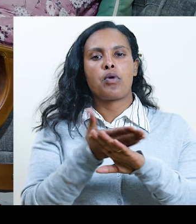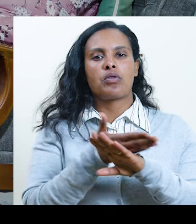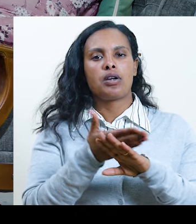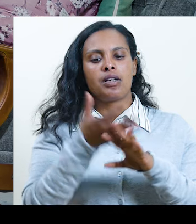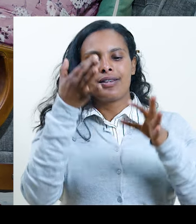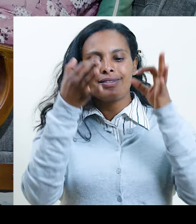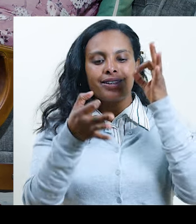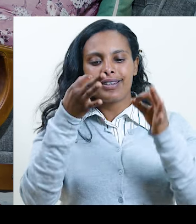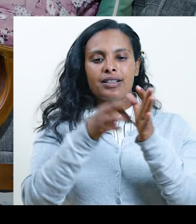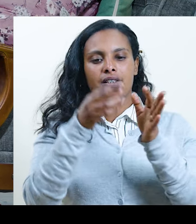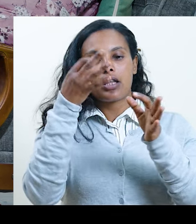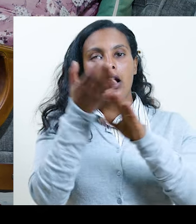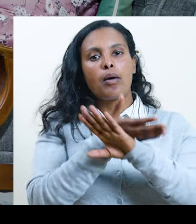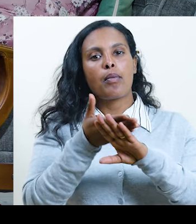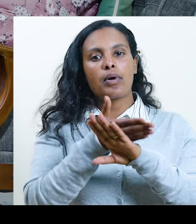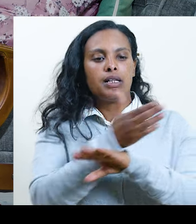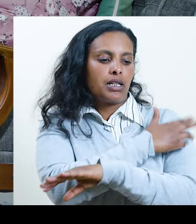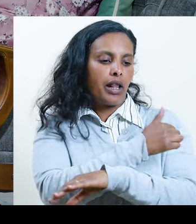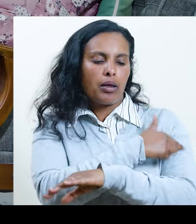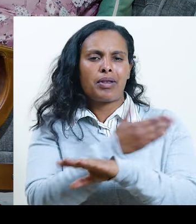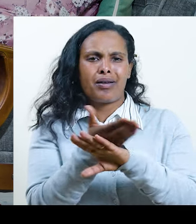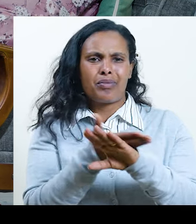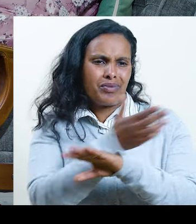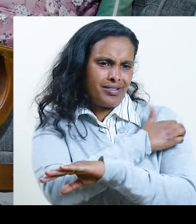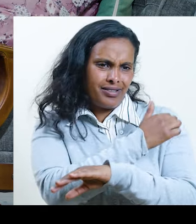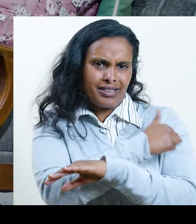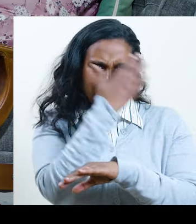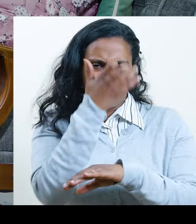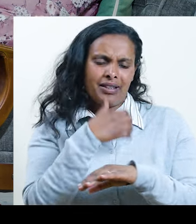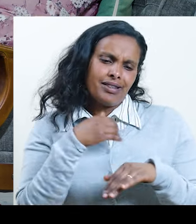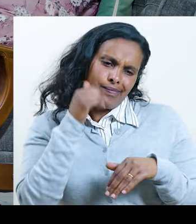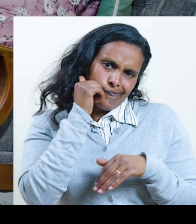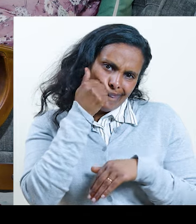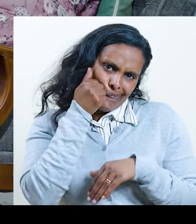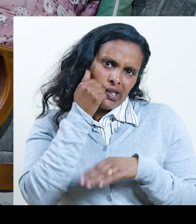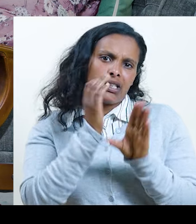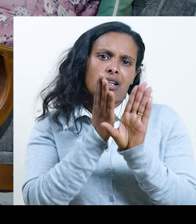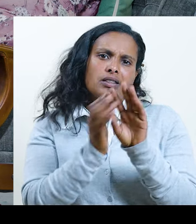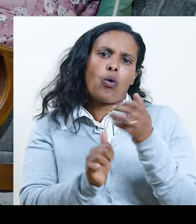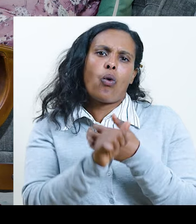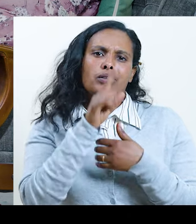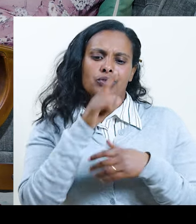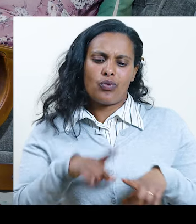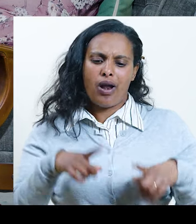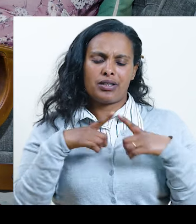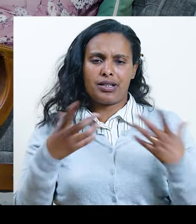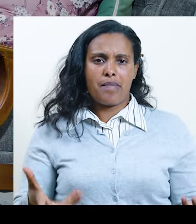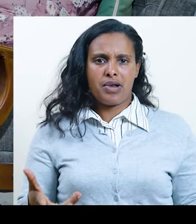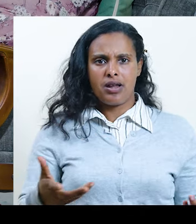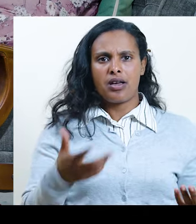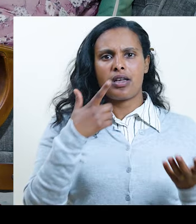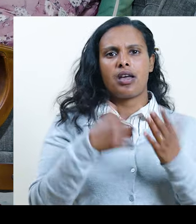ተለምኖ ህግ ይፈረድልሻል ተለምኖ ትታከሚያለሽ ከዛ ተሸማቀሽ ስነ ልቦናሽ ተጎርቶ